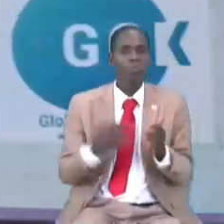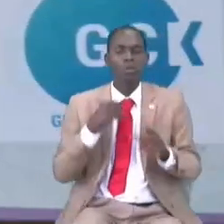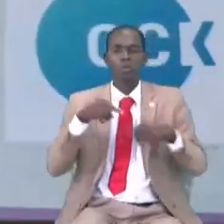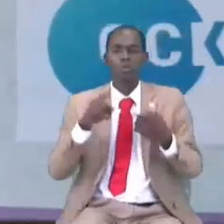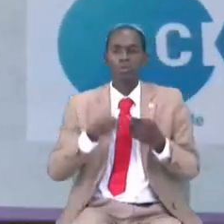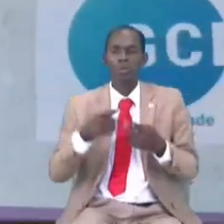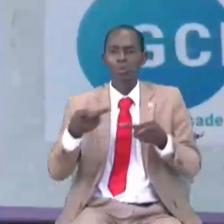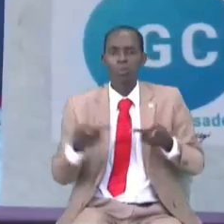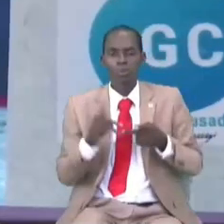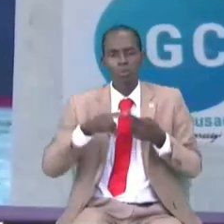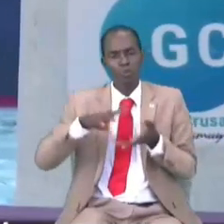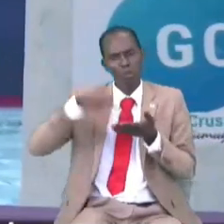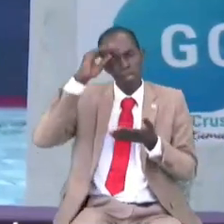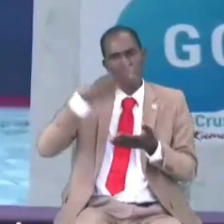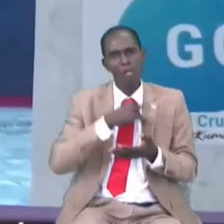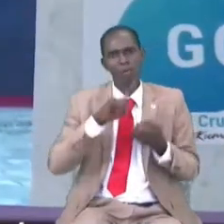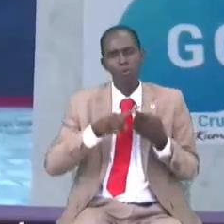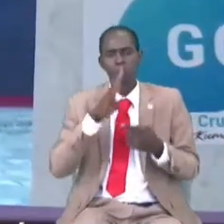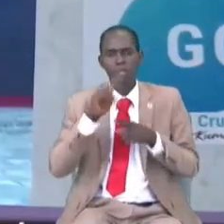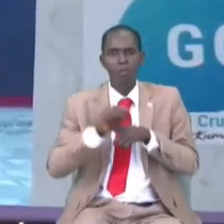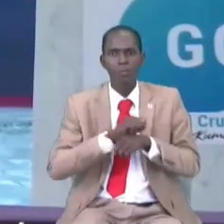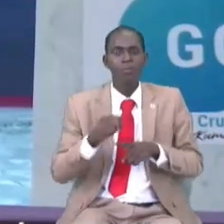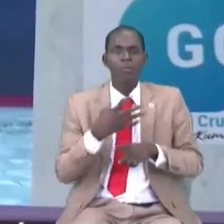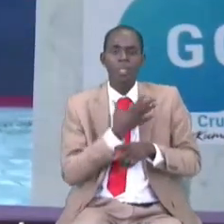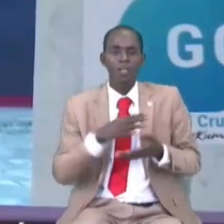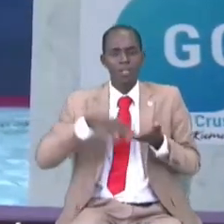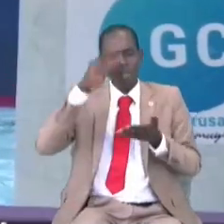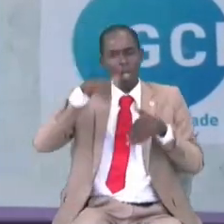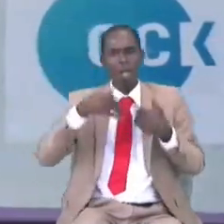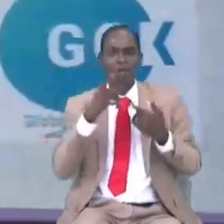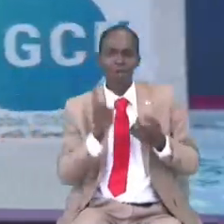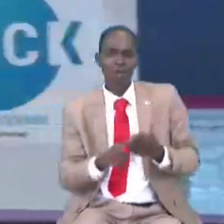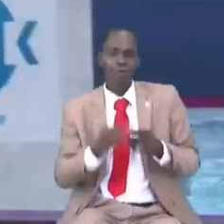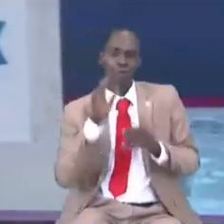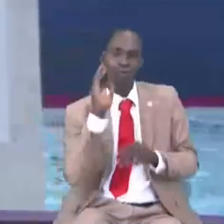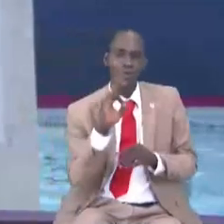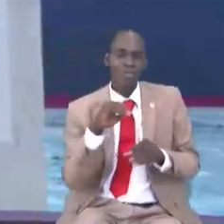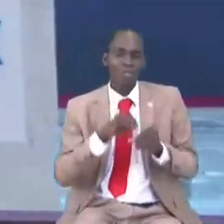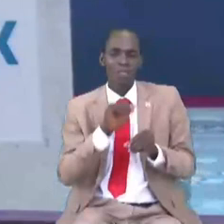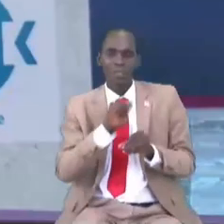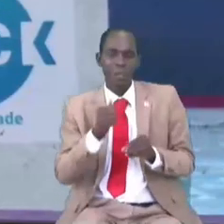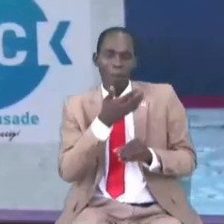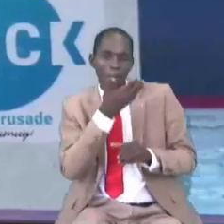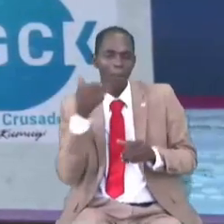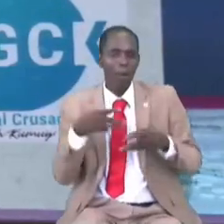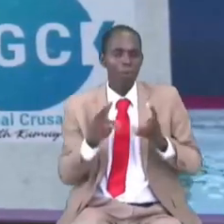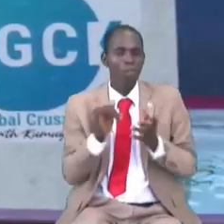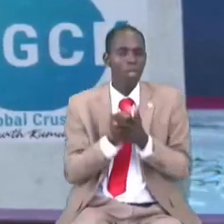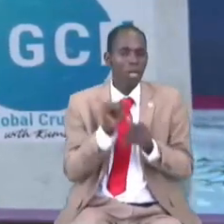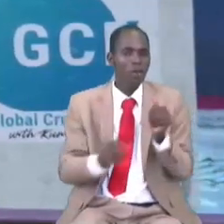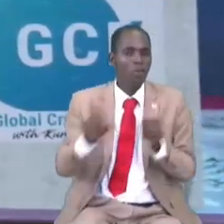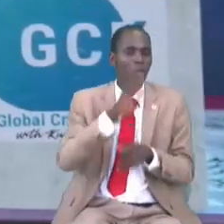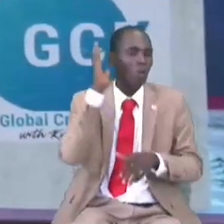avec... d'une manière organisée, coordonnée, et tout le monde doit pouvoir raisonner et accepter. Si Ninive